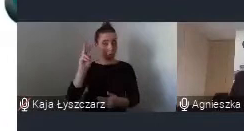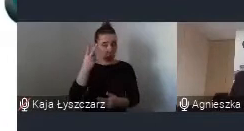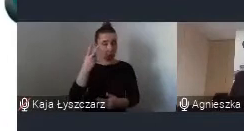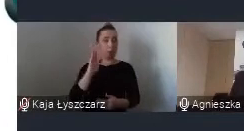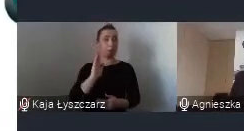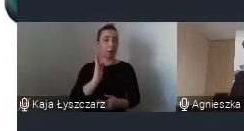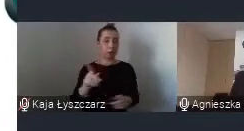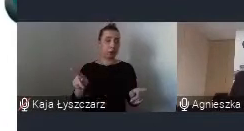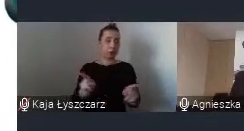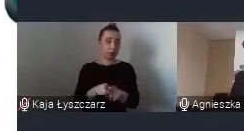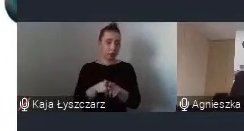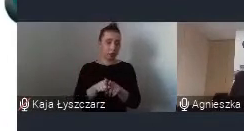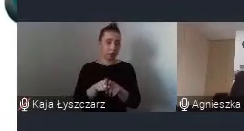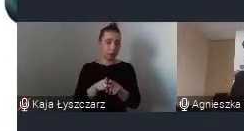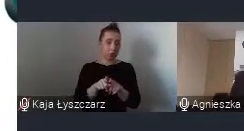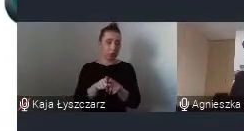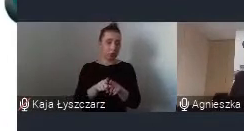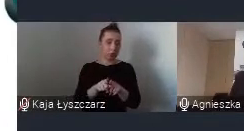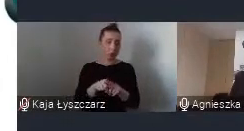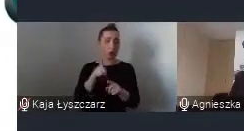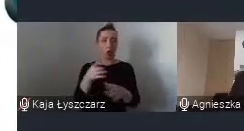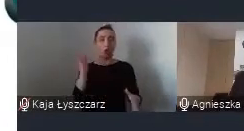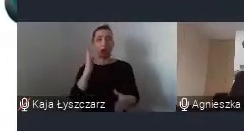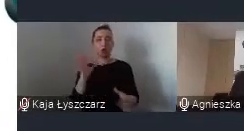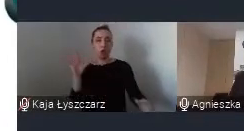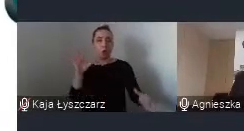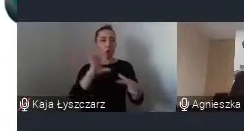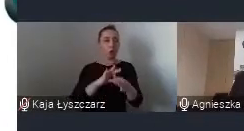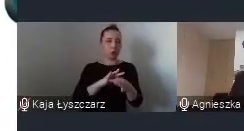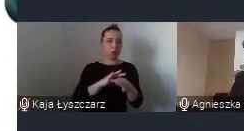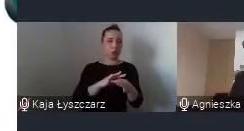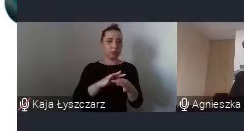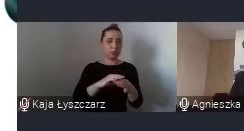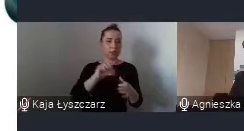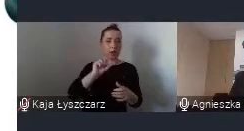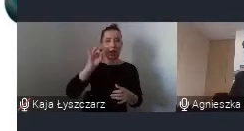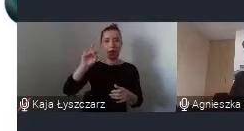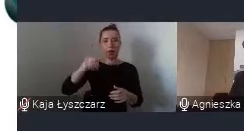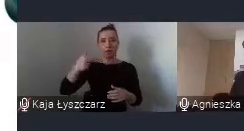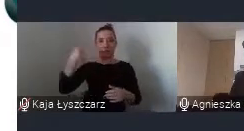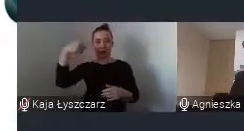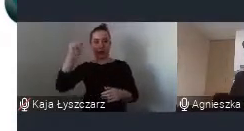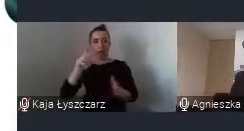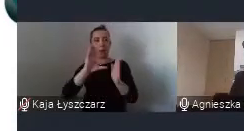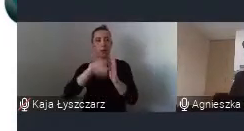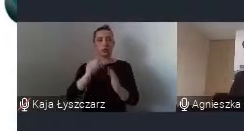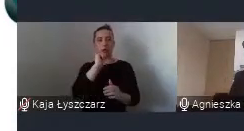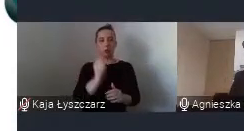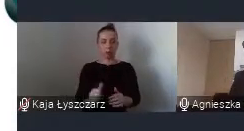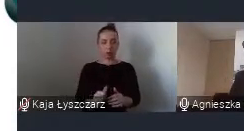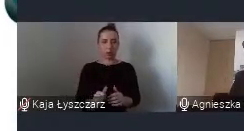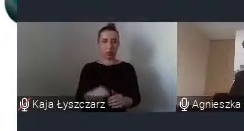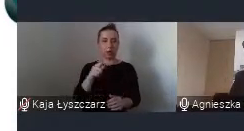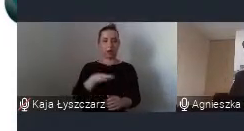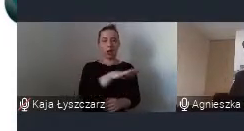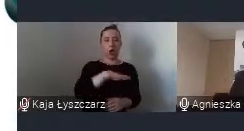wspomniałam, będą zawsze połączone z agendą miejską Unii Europejskiej, i te obszary